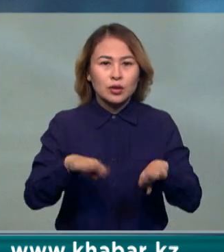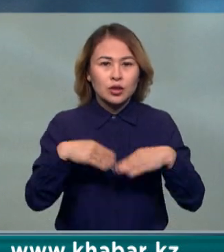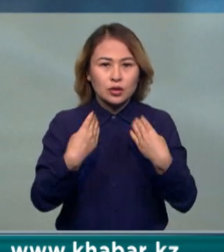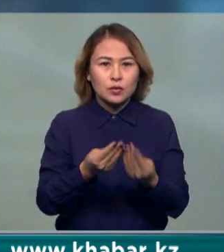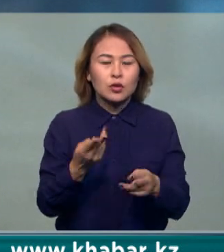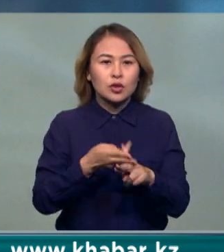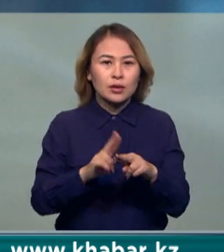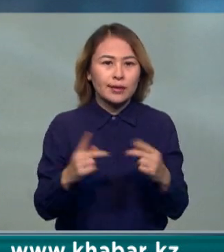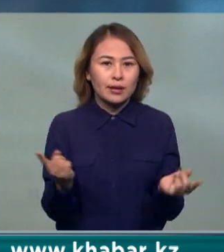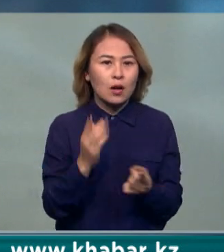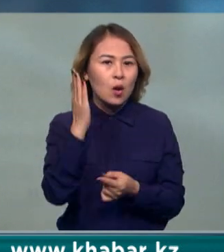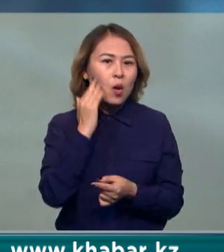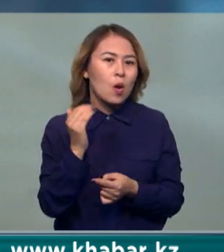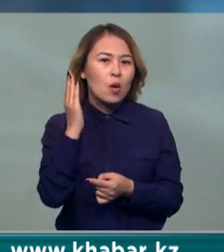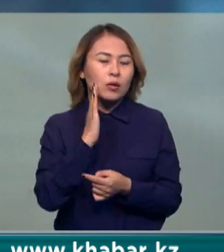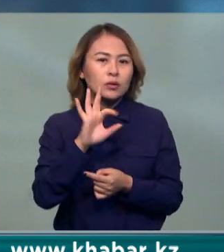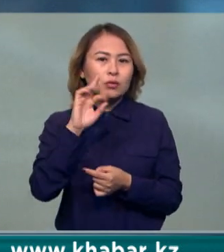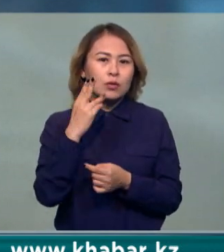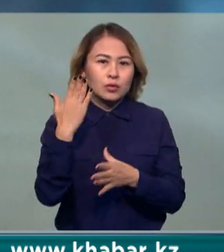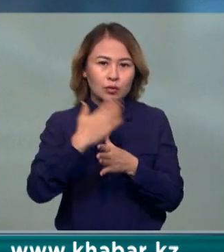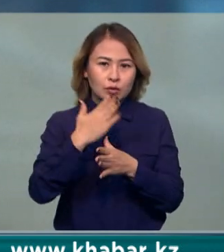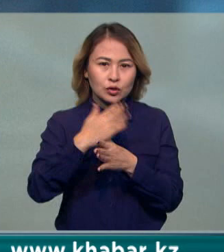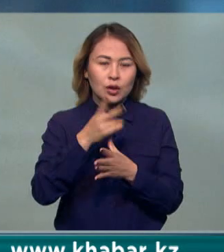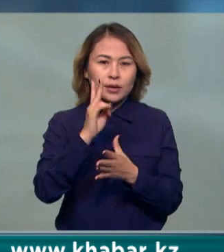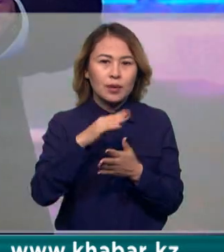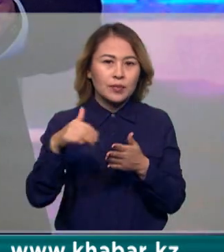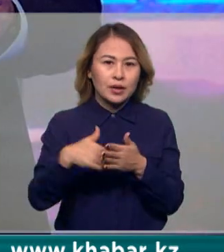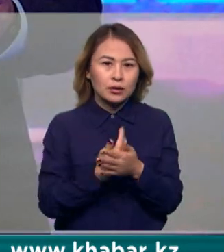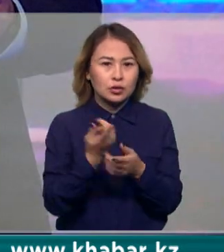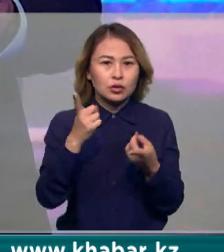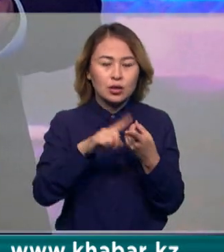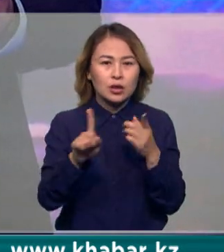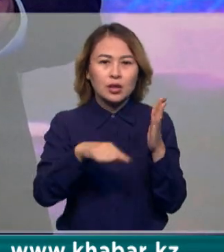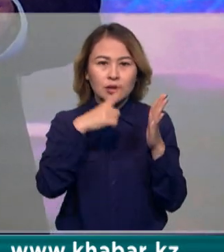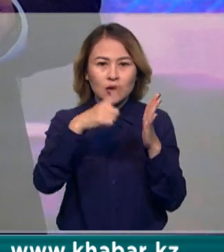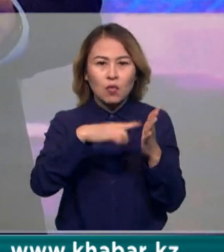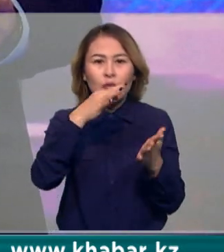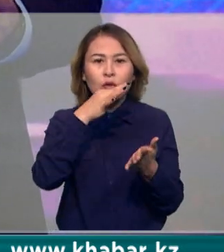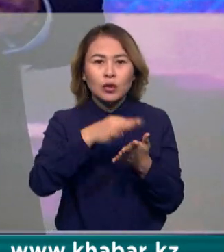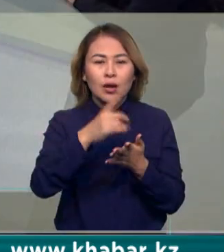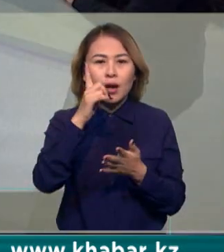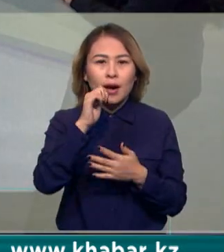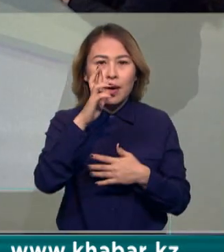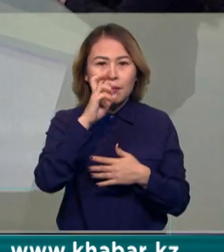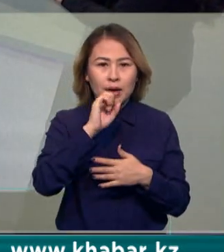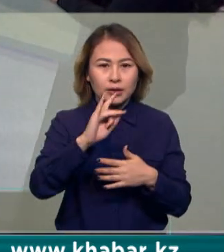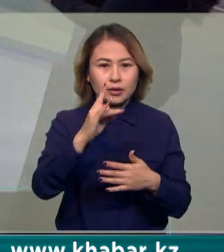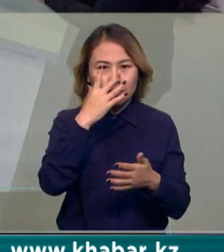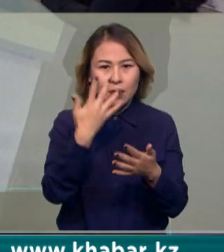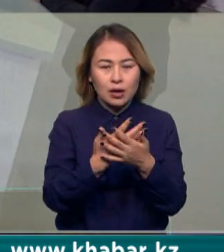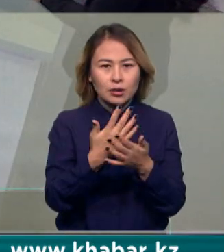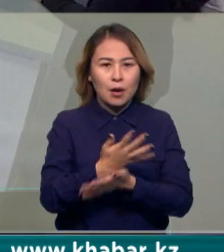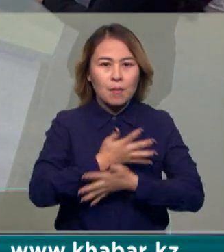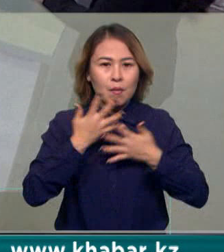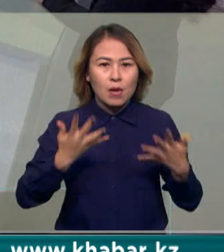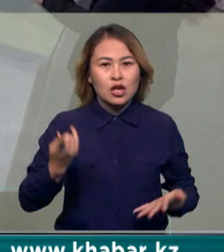үрдісі әжептәуір жеңілдеген. Атаулы әлеуметтік көмек берудегі жаңа талаптар қандай? Бұл сұрақтың жауабы күні кеше хабар арнасында